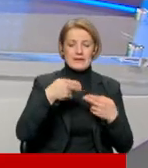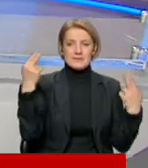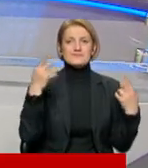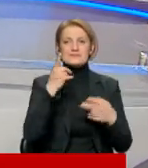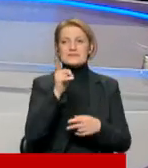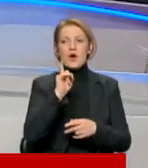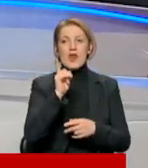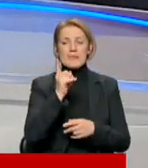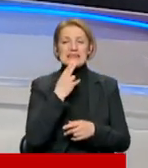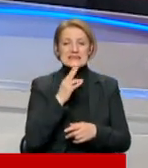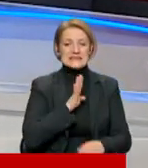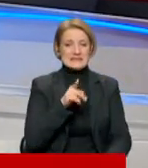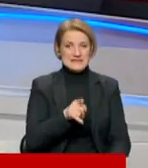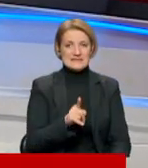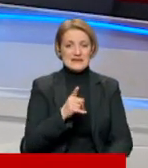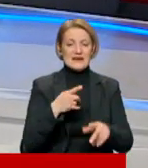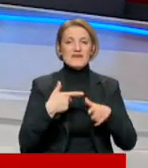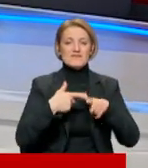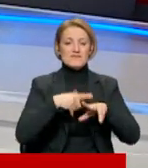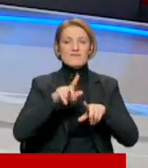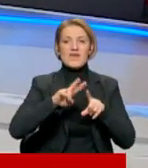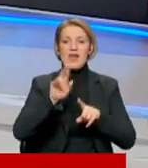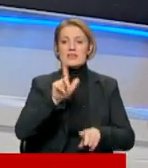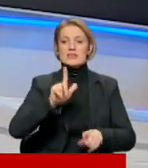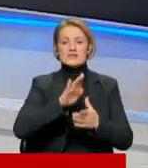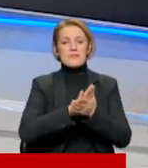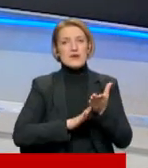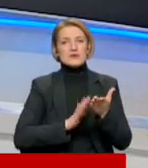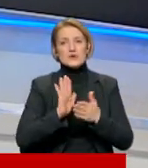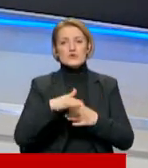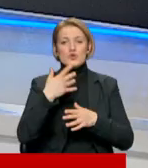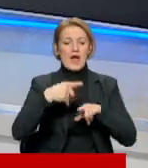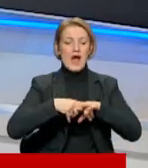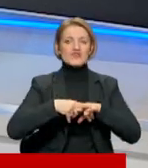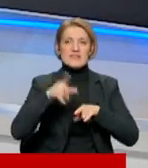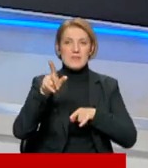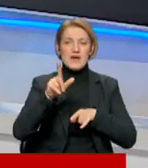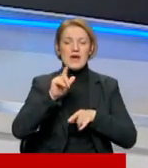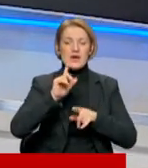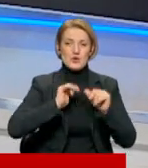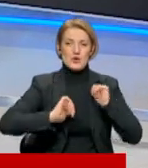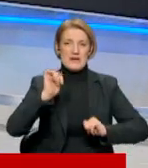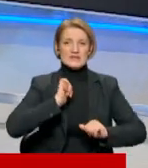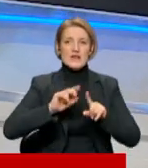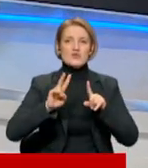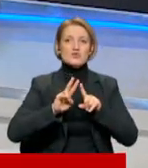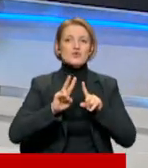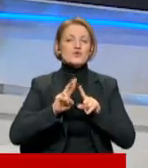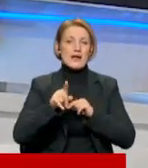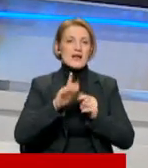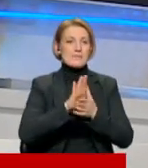iki öğretmenin kızı, fen lisesi mezunu, sonra Hacettepe Üniversitesi'nde nükleer mühendislik bölümü